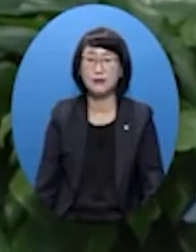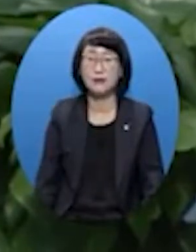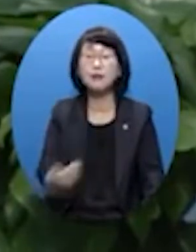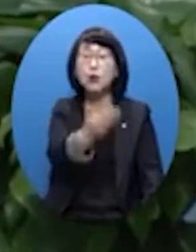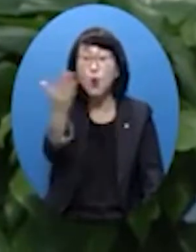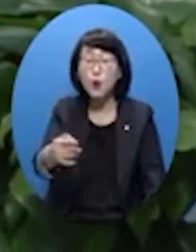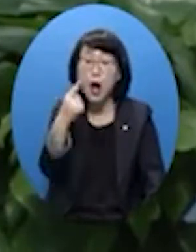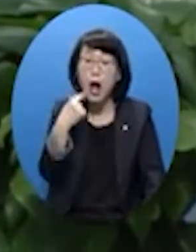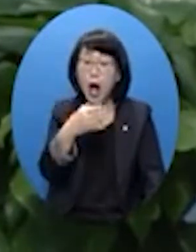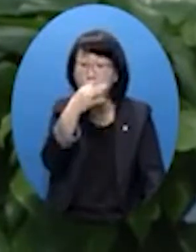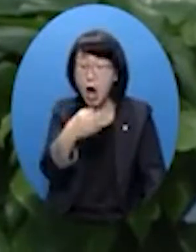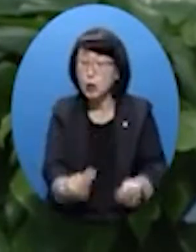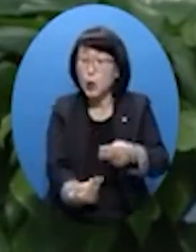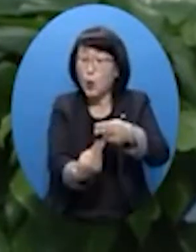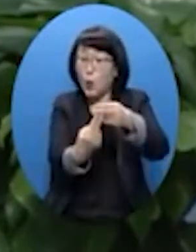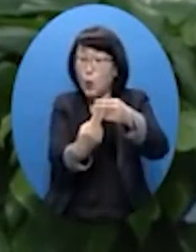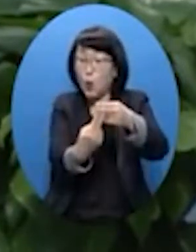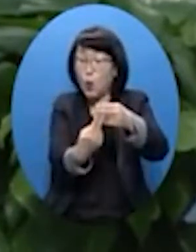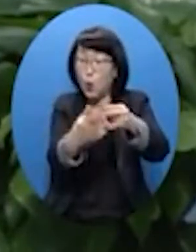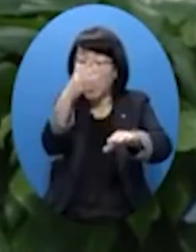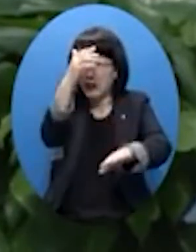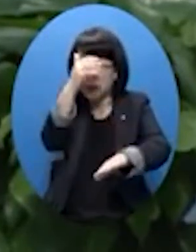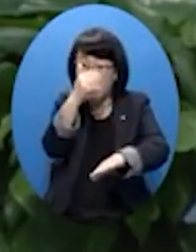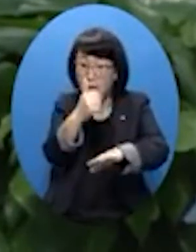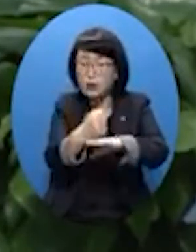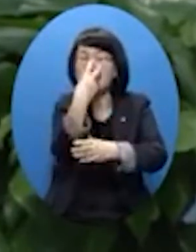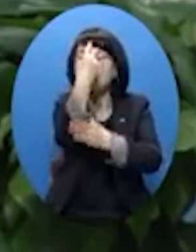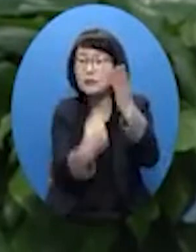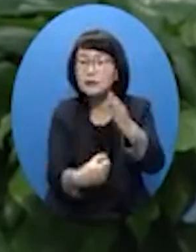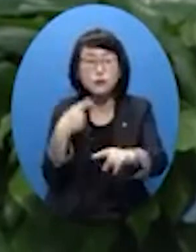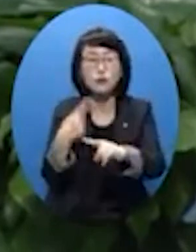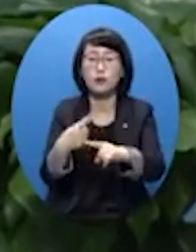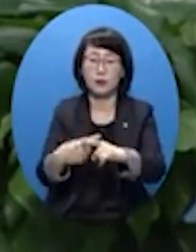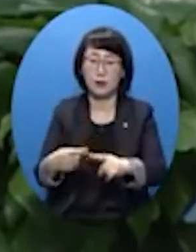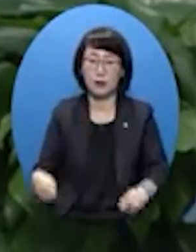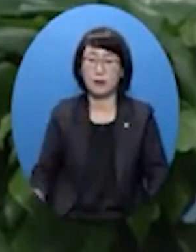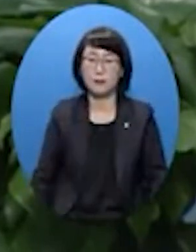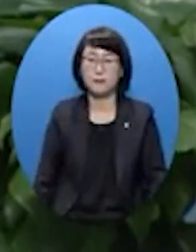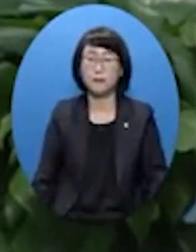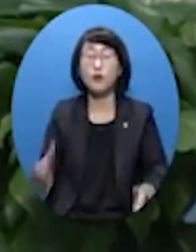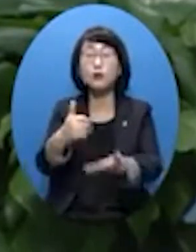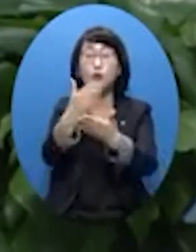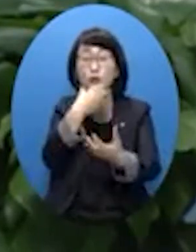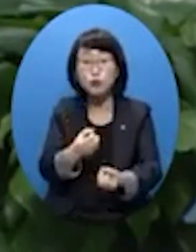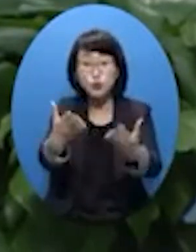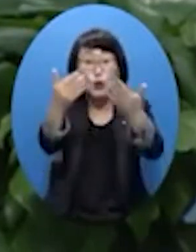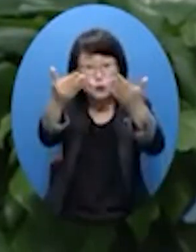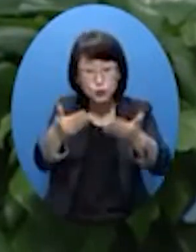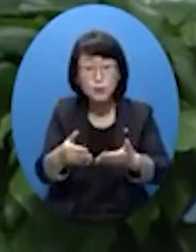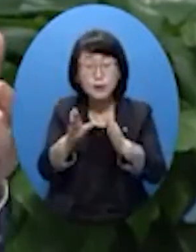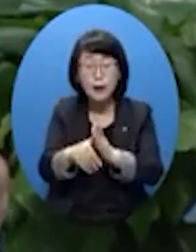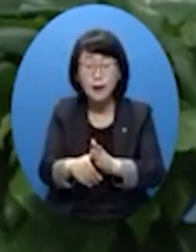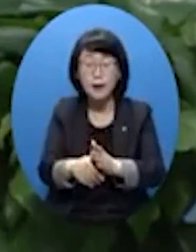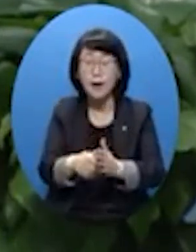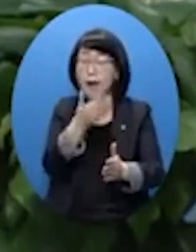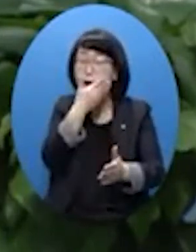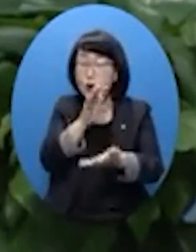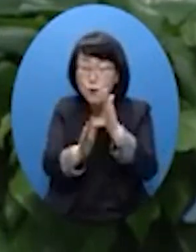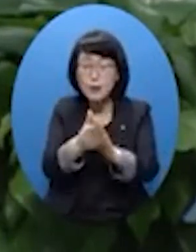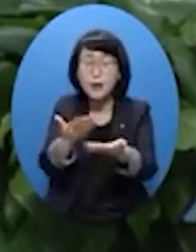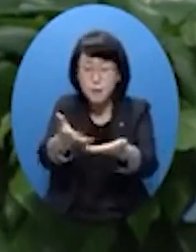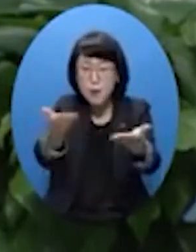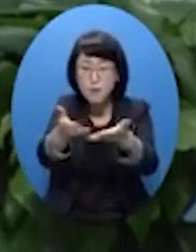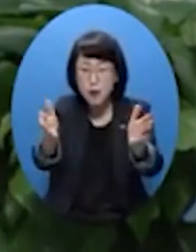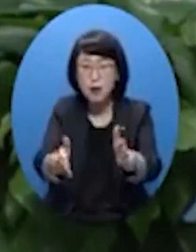여러분 탐욕을 싸우러 머그 탐욕 때문에 가진 모두 썩어 버리는 것입니다 튀겨 축복을 주실 때 아낌없이 베풀고 나누는 여러분 되기를